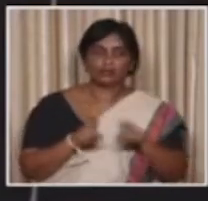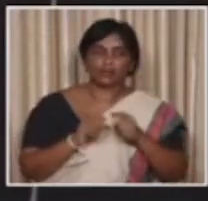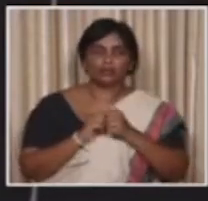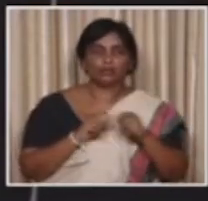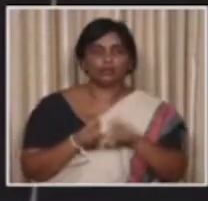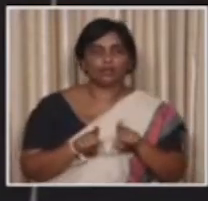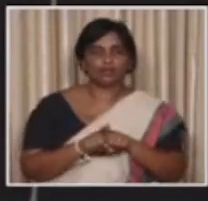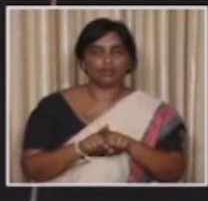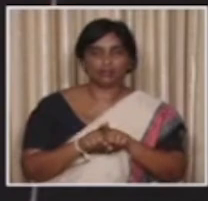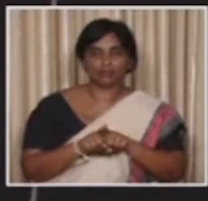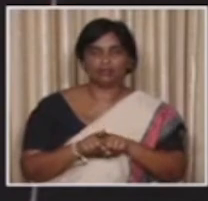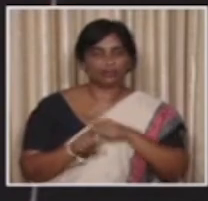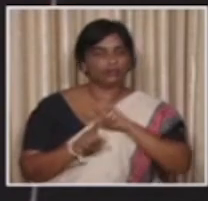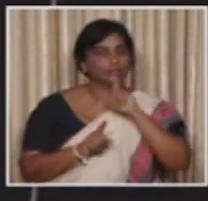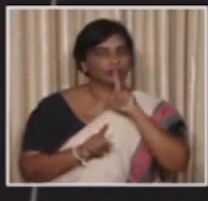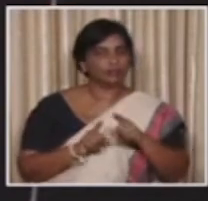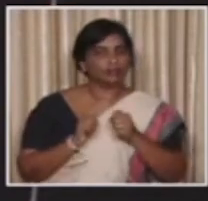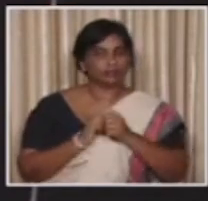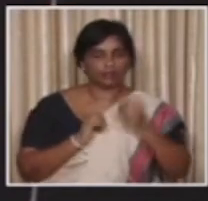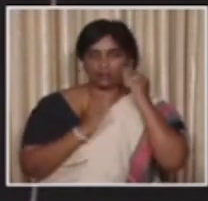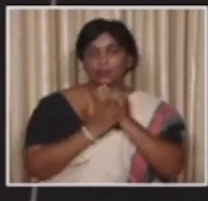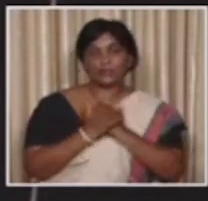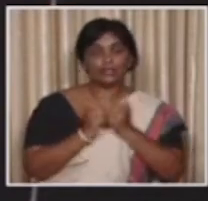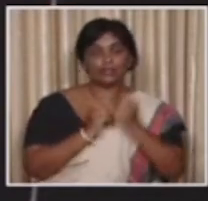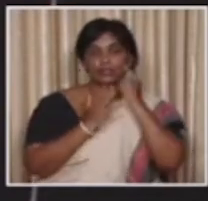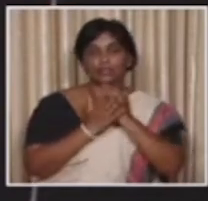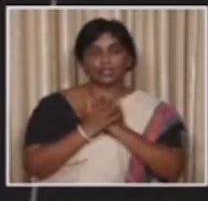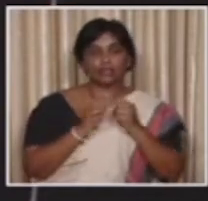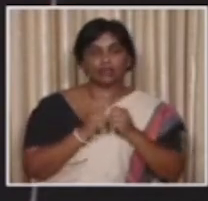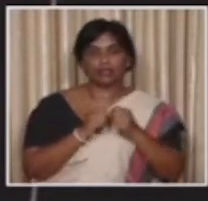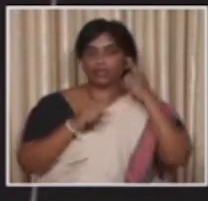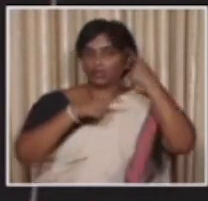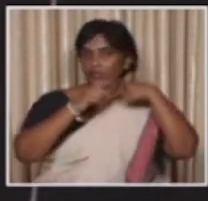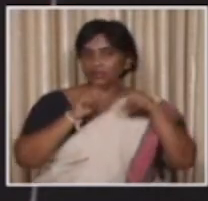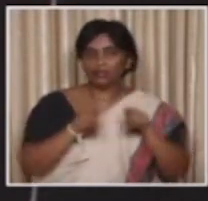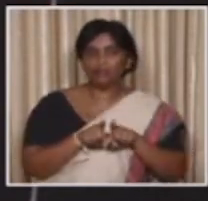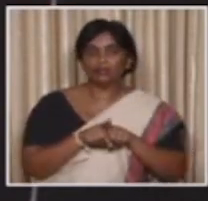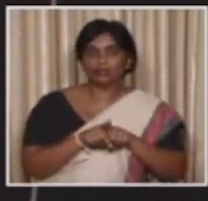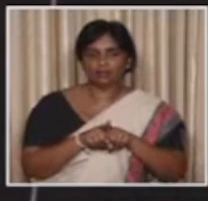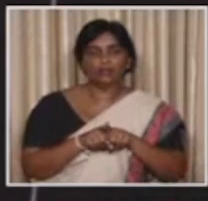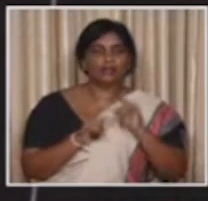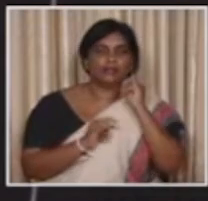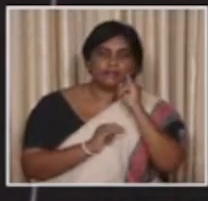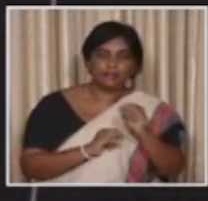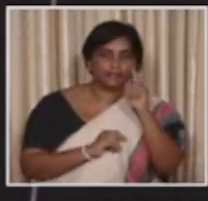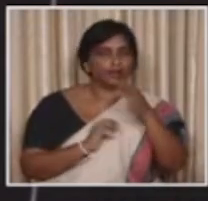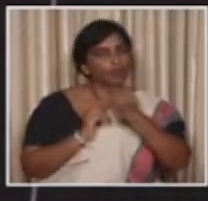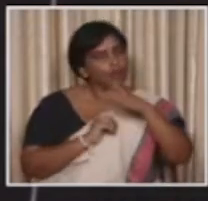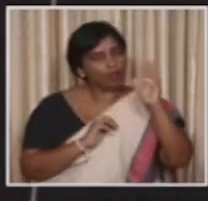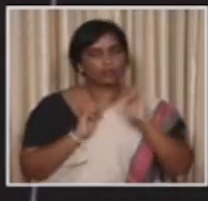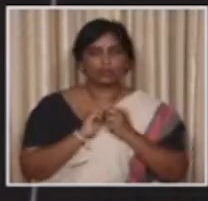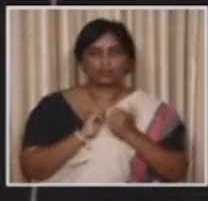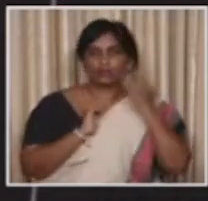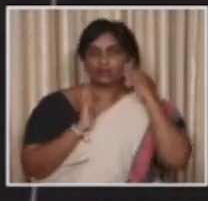ගෞරවයෙන් කතානායකතුමාගෙන් ඉල්ලීමක් කරනවා කාලය කළමනාකරණය කරන්න කියලා. මේ පාර්ලිමේන්තුව විනයක් ඇතුව වැරදි කරා නම් එළියට දාන්න ඕන දෙයක්